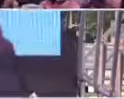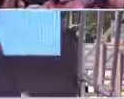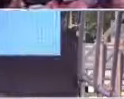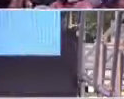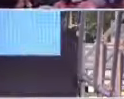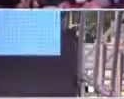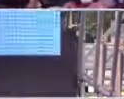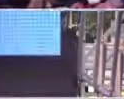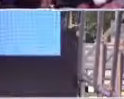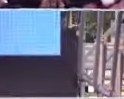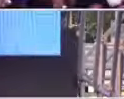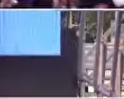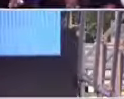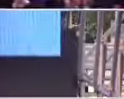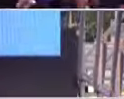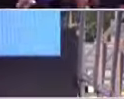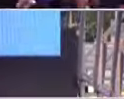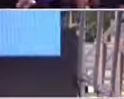Buonasera